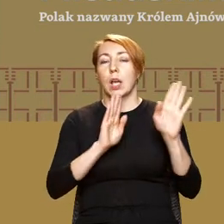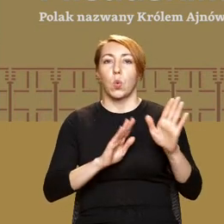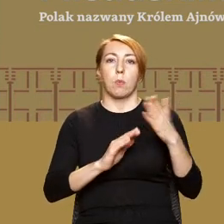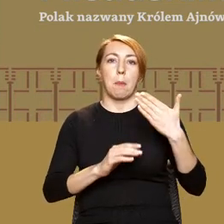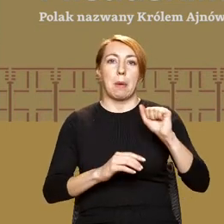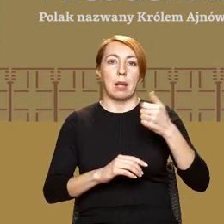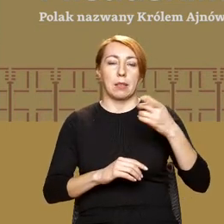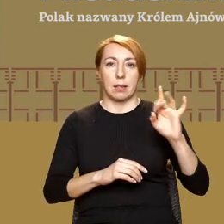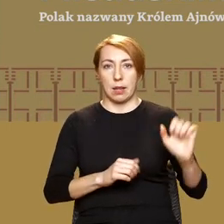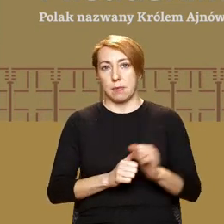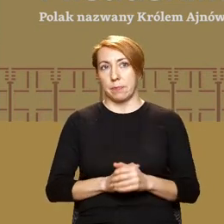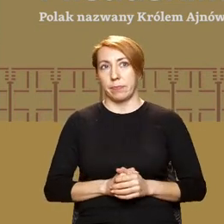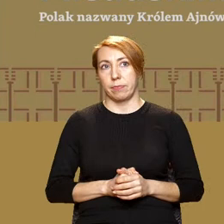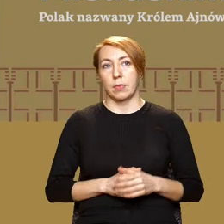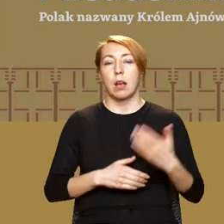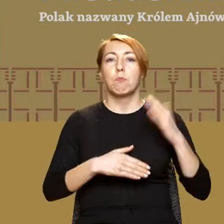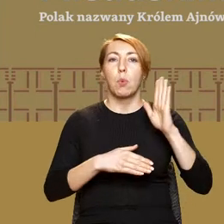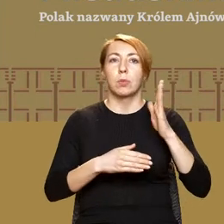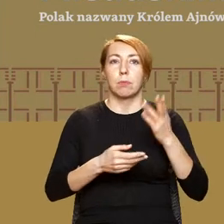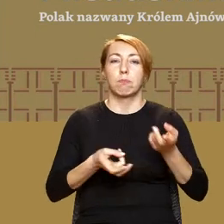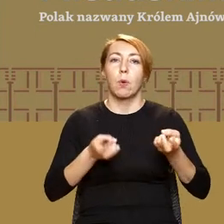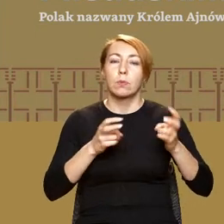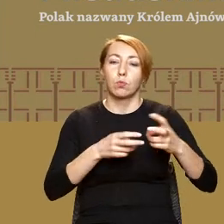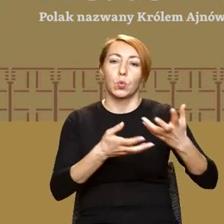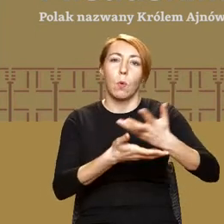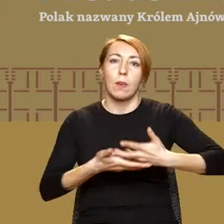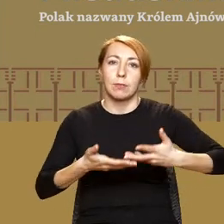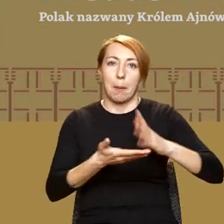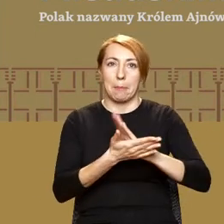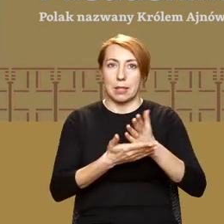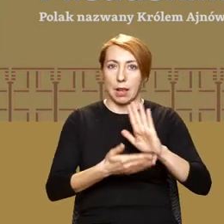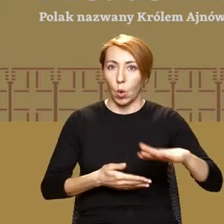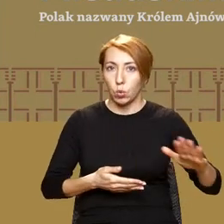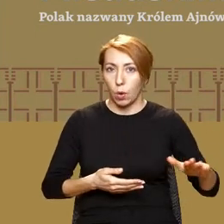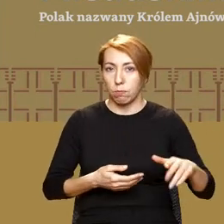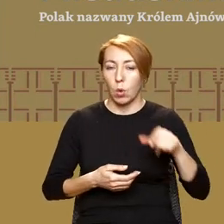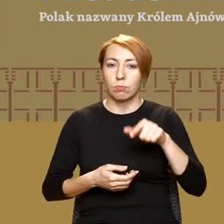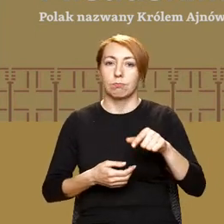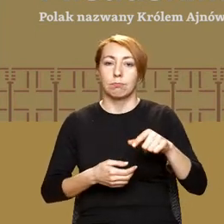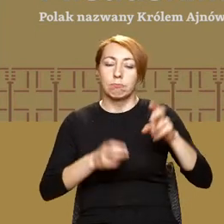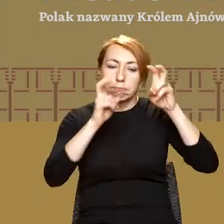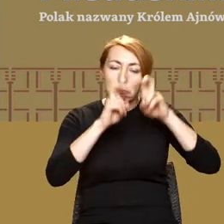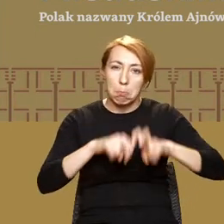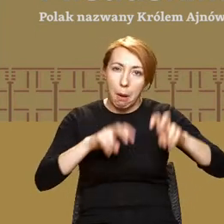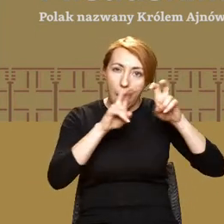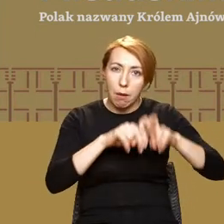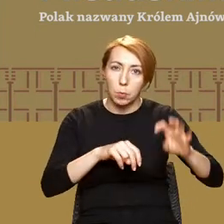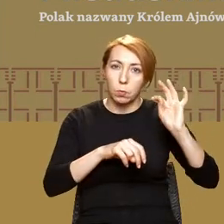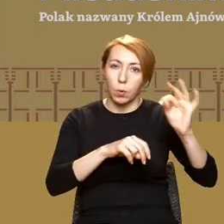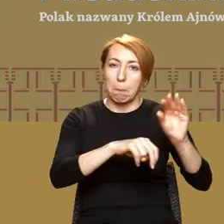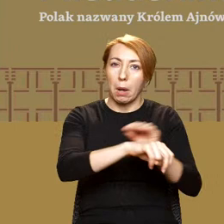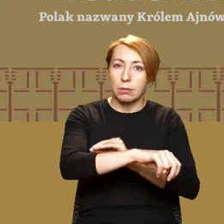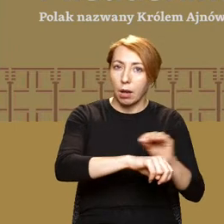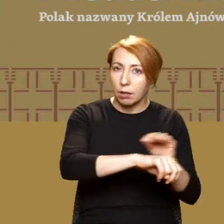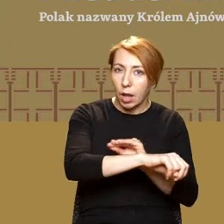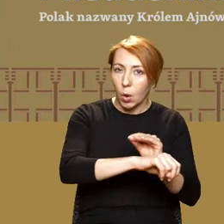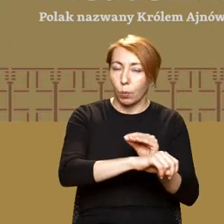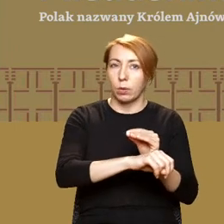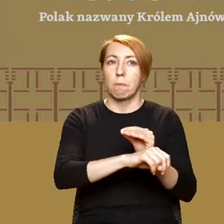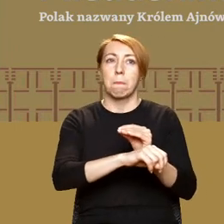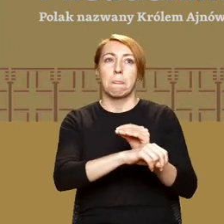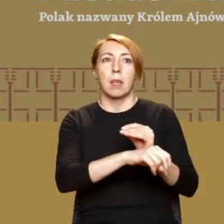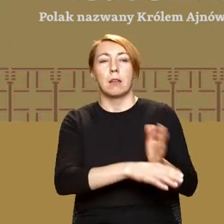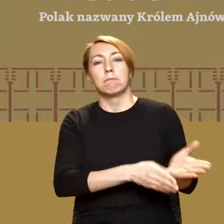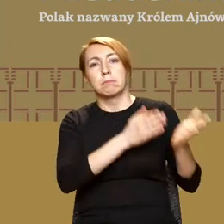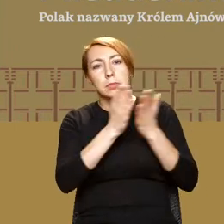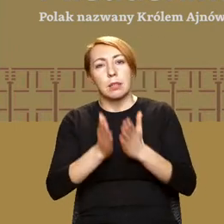zaczęło, powstało towarzystwo międzynarodowe, które badało spuściznę po Bronisławie Piłsudskim i